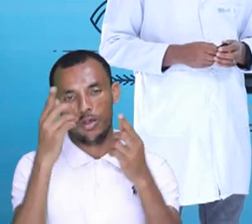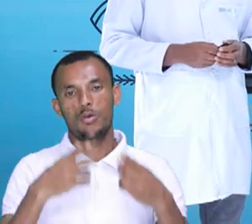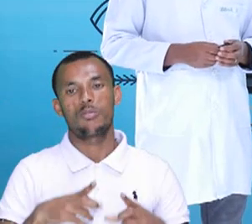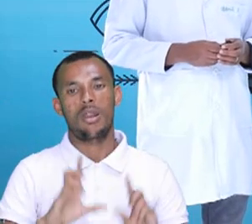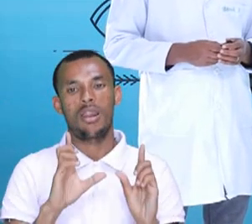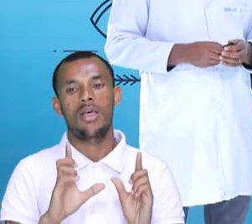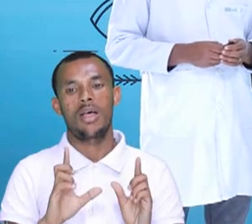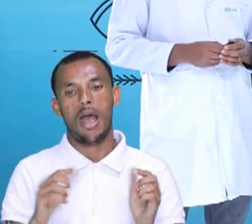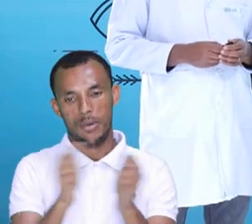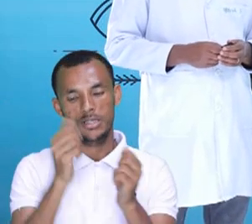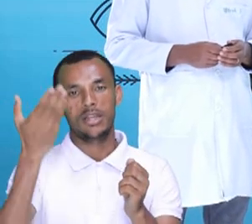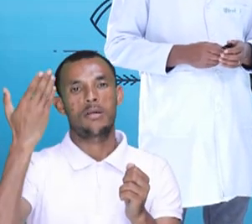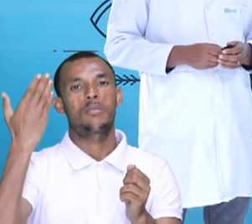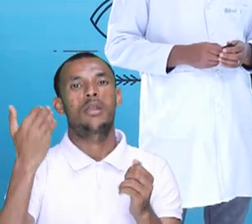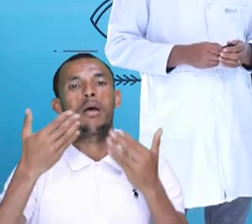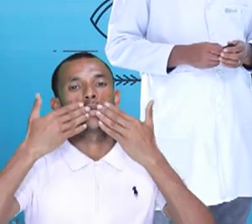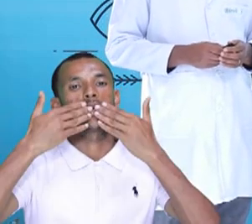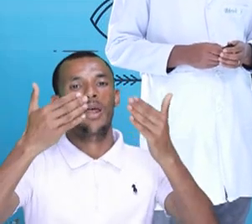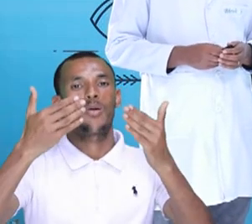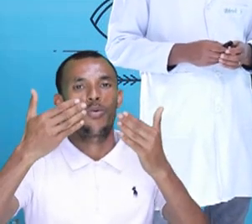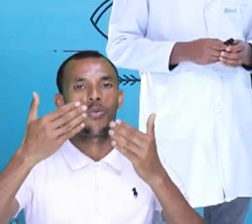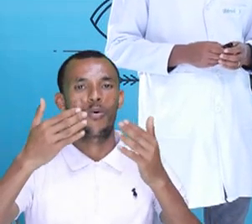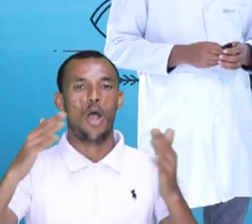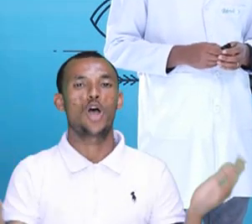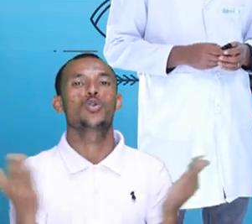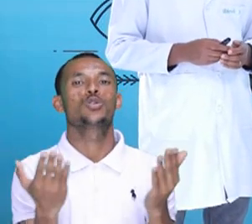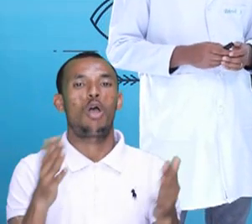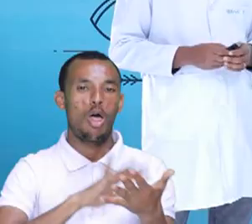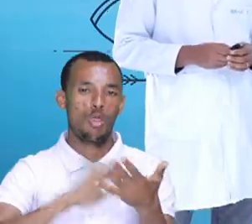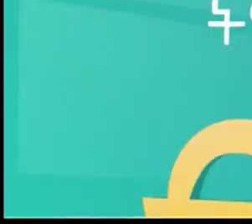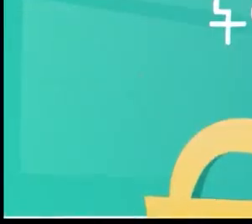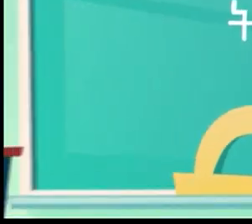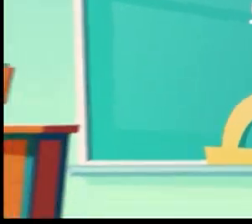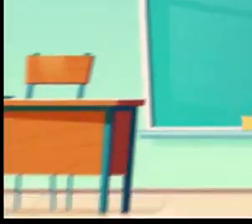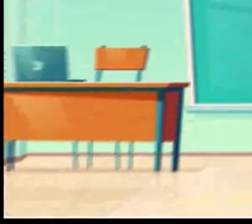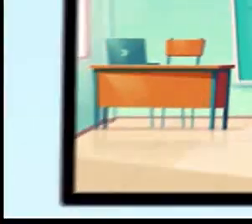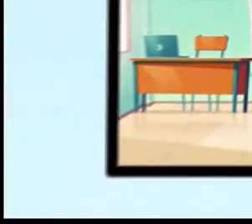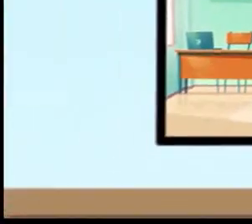ይኖርብናል አብረን ስለነበርን አመሰግናለሁ በርቱ አጥኑ ቻው